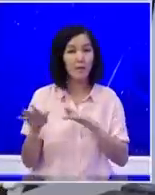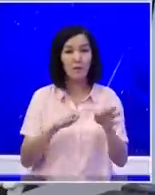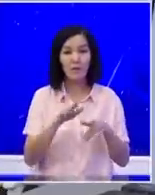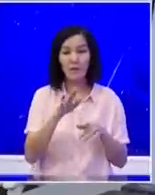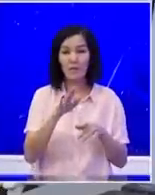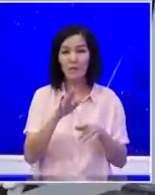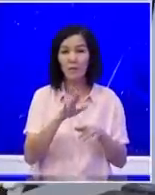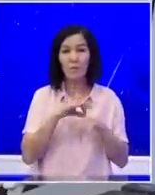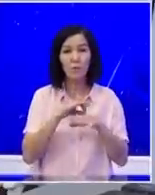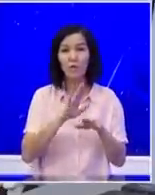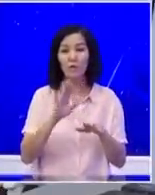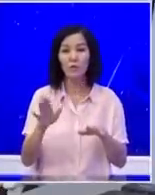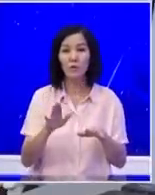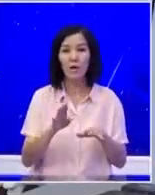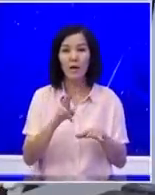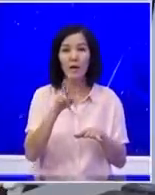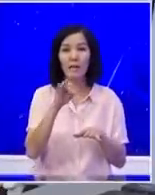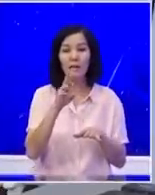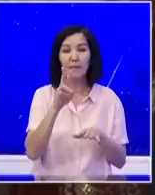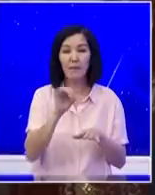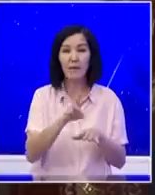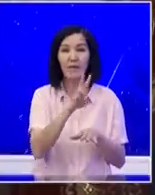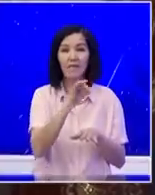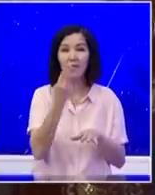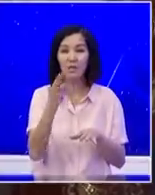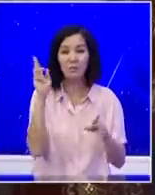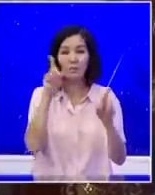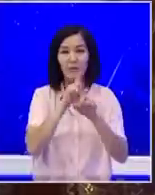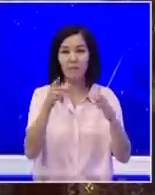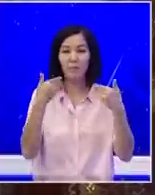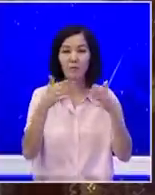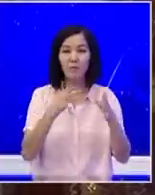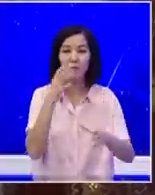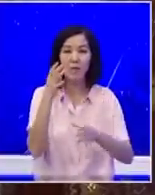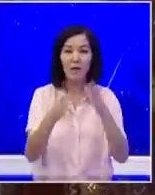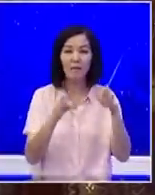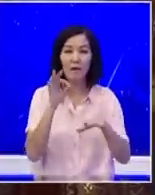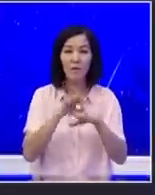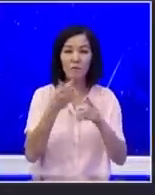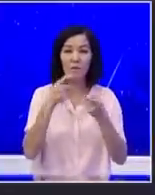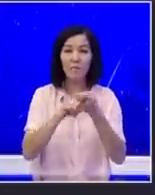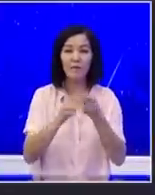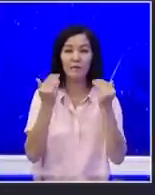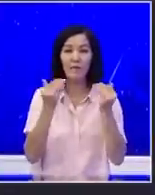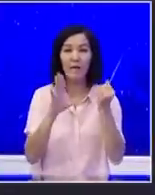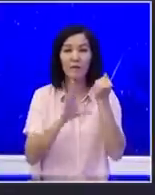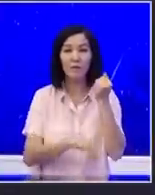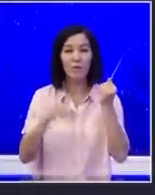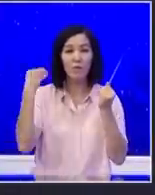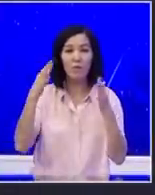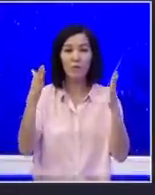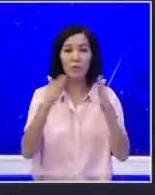қалды. Әлима Батырхан, Талдықорған Назарбаев зияткерлік мектебінің түлегі, шахандық пандемияға байланысты соңғы қоңырау күнін